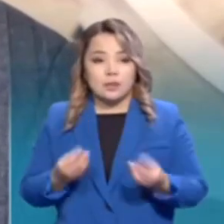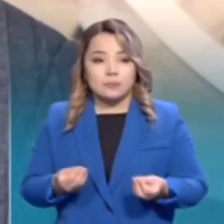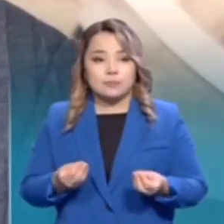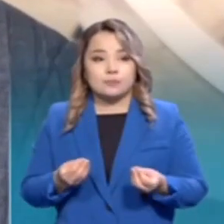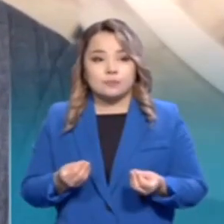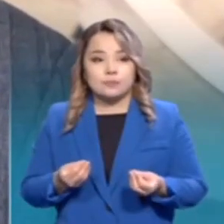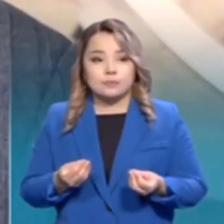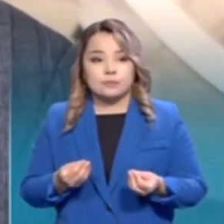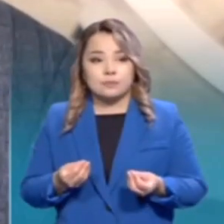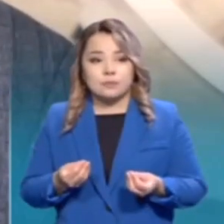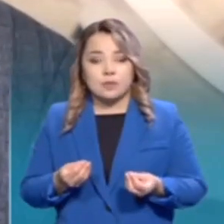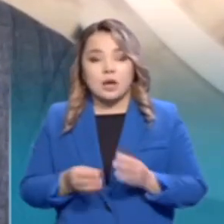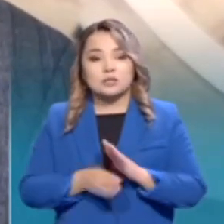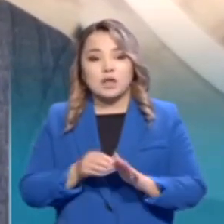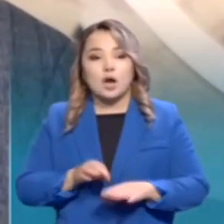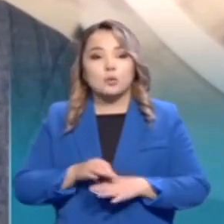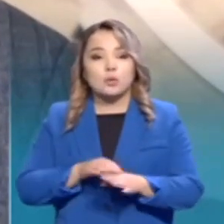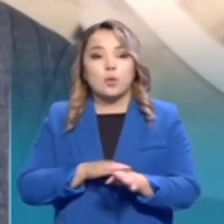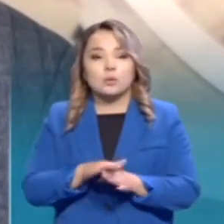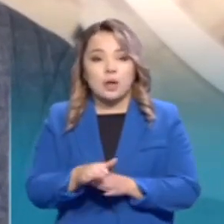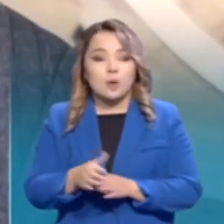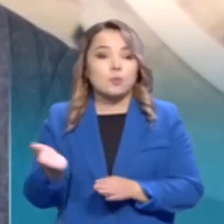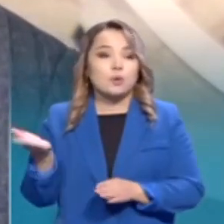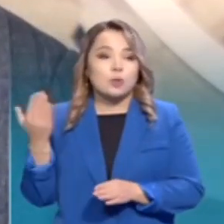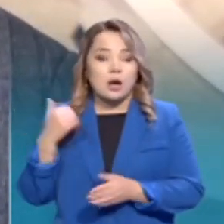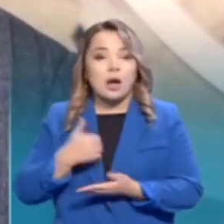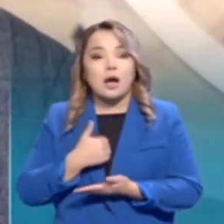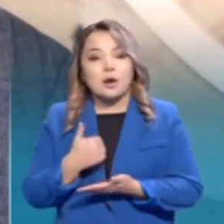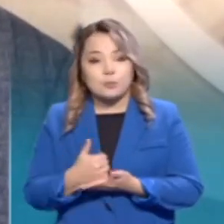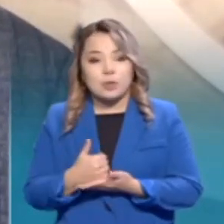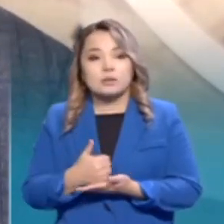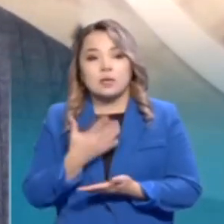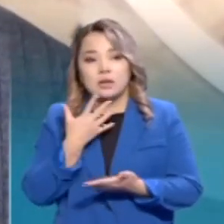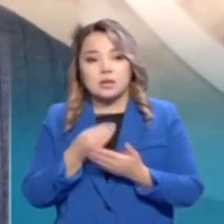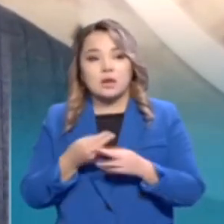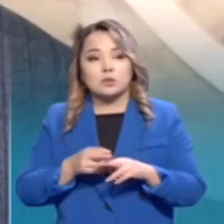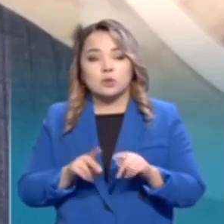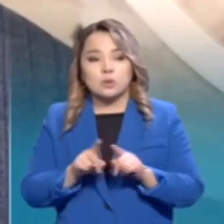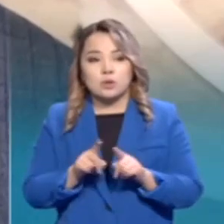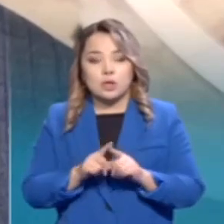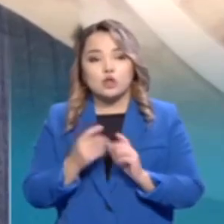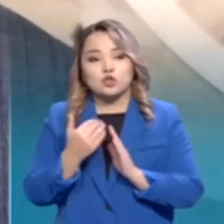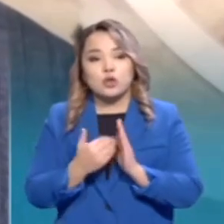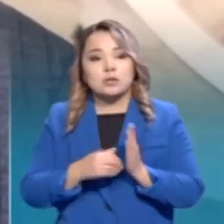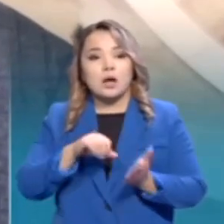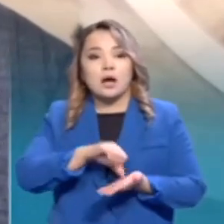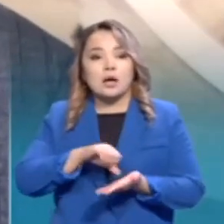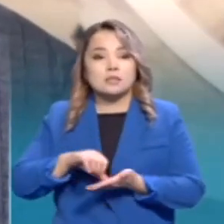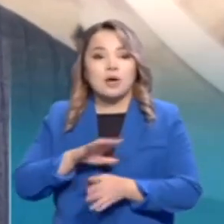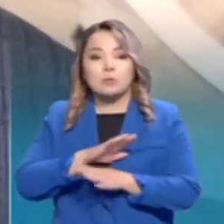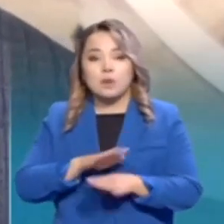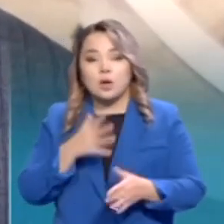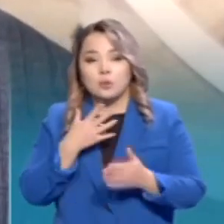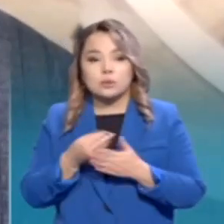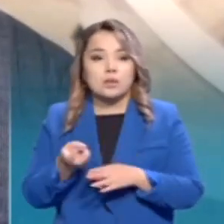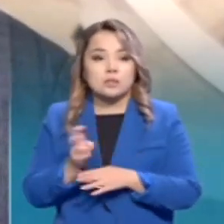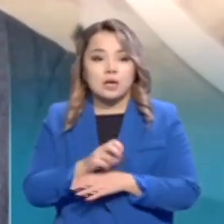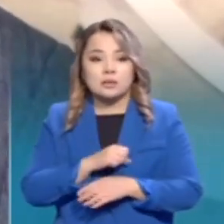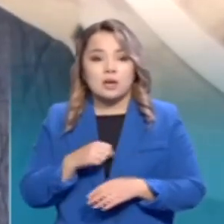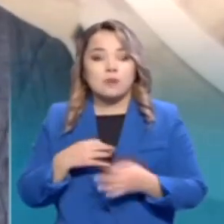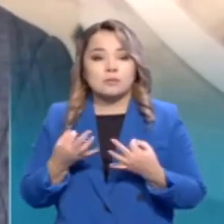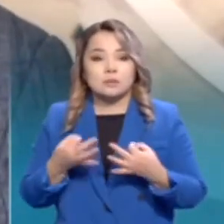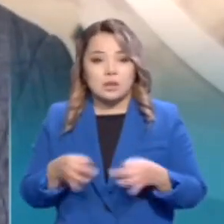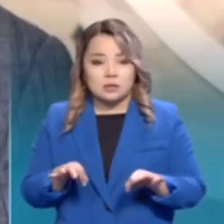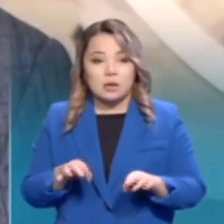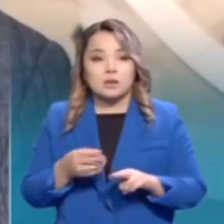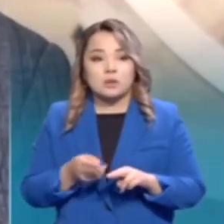мына сайлауда бұрынғыдай әкімшілік әміршілік қандай да бір жаңа жүйенің қатыспағандығы, адамдар өз еркімен келгендігі бір жағынан,